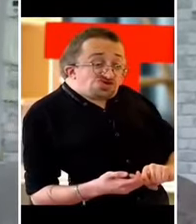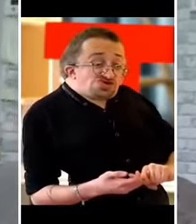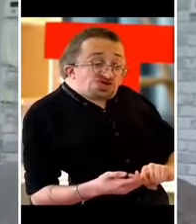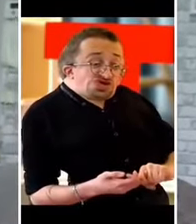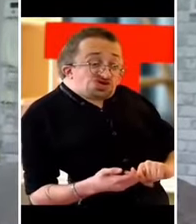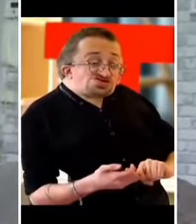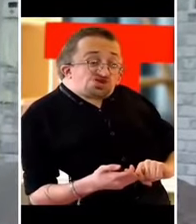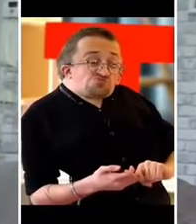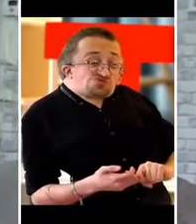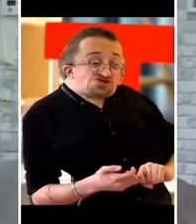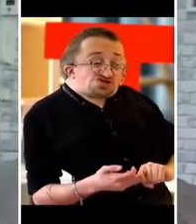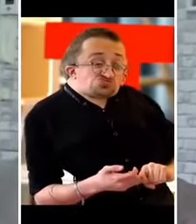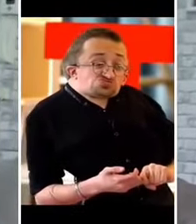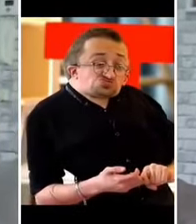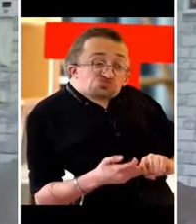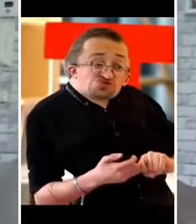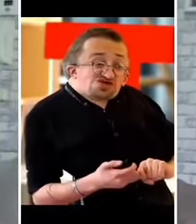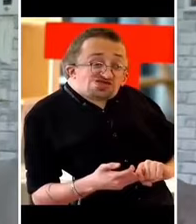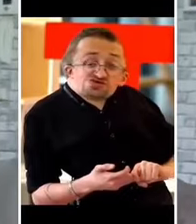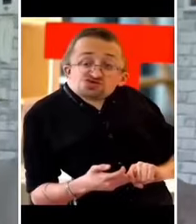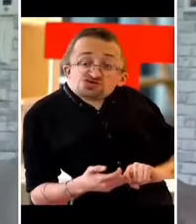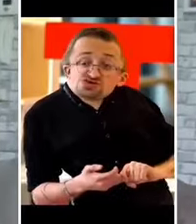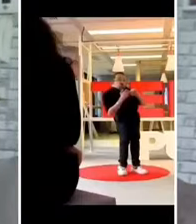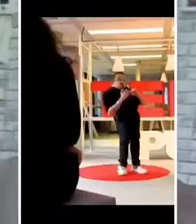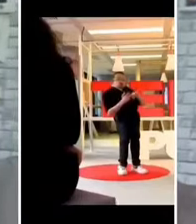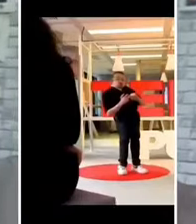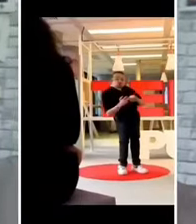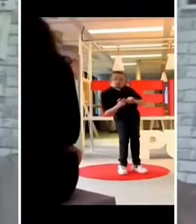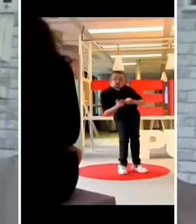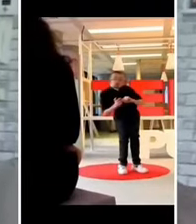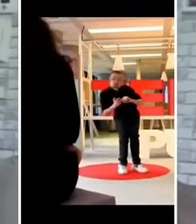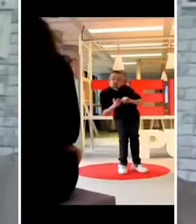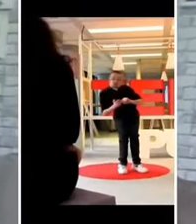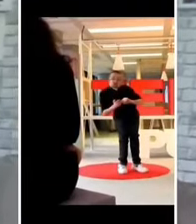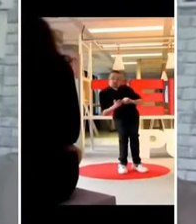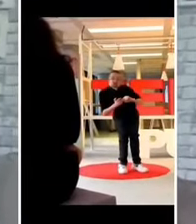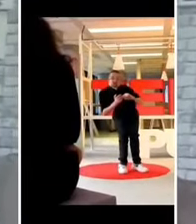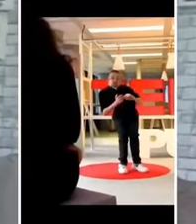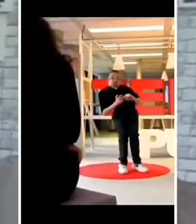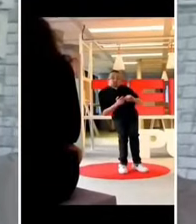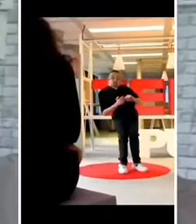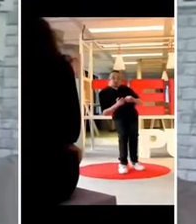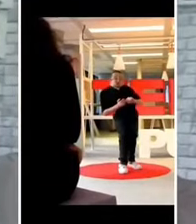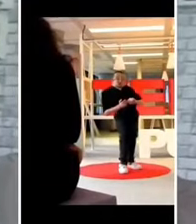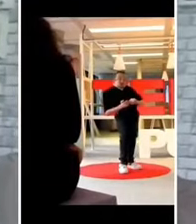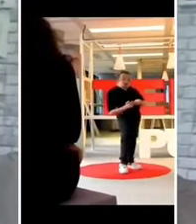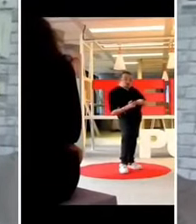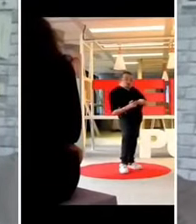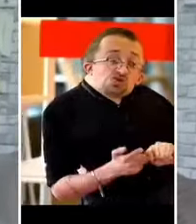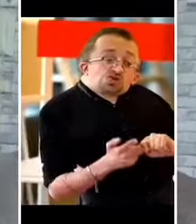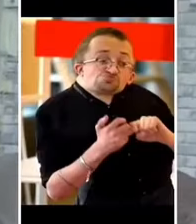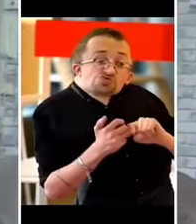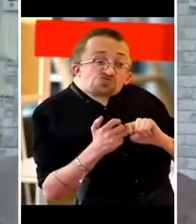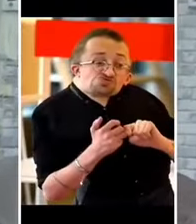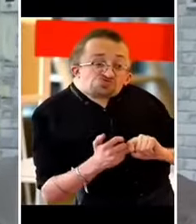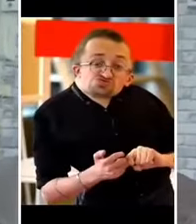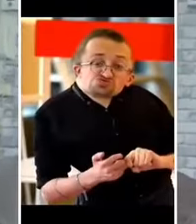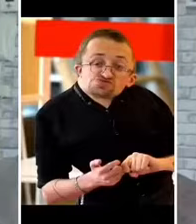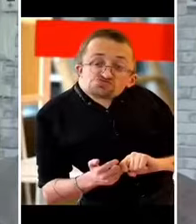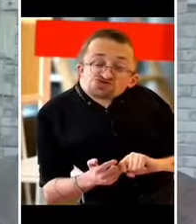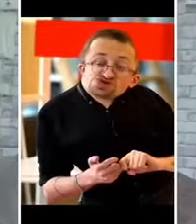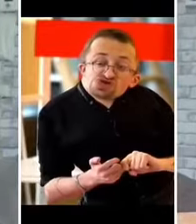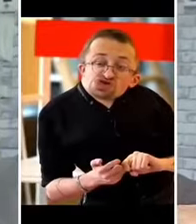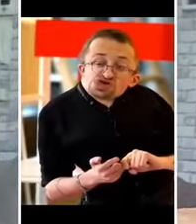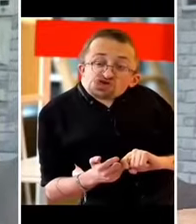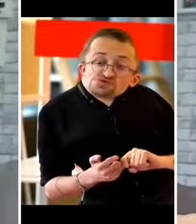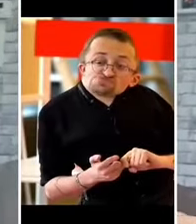rendu fier et ça m'a apporté quelque chose de vital. Chaque combat que j'ai mené dans la vie, je l'ai vu comme une finalité. Or, la plus grande